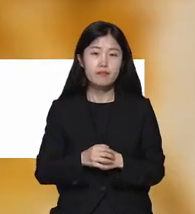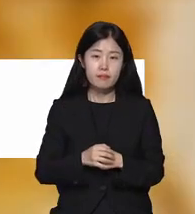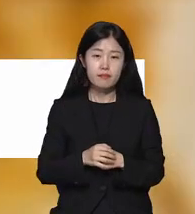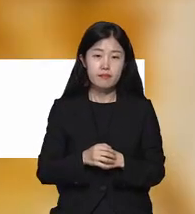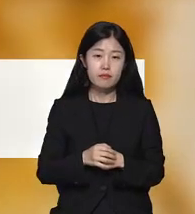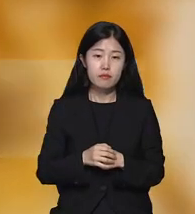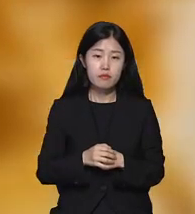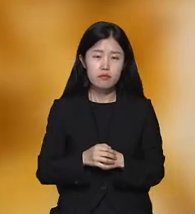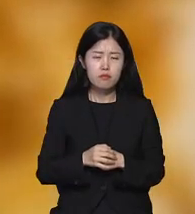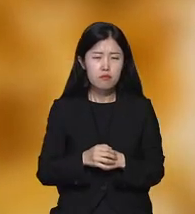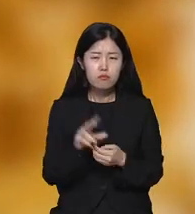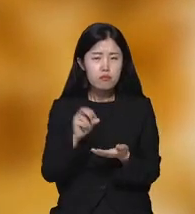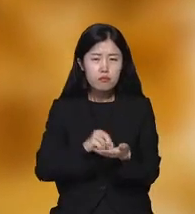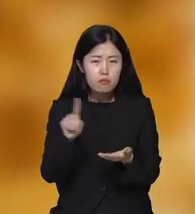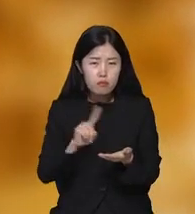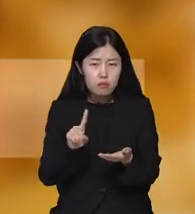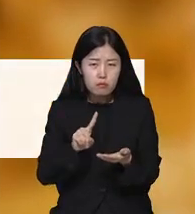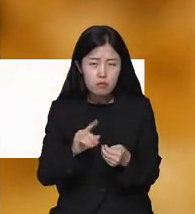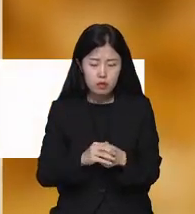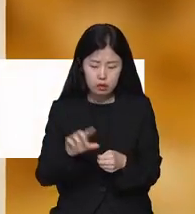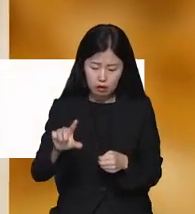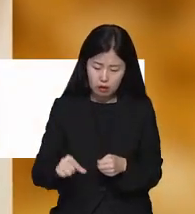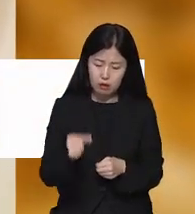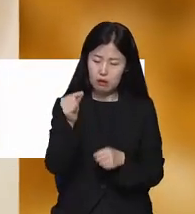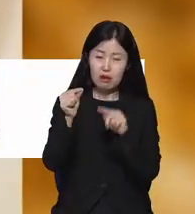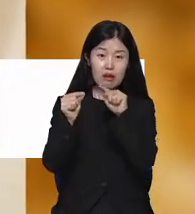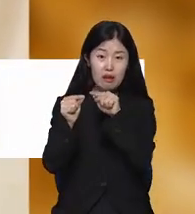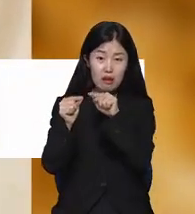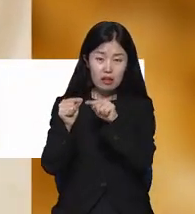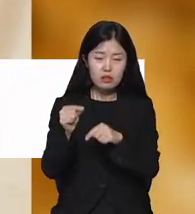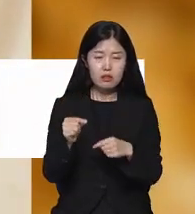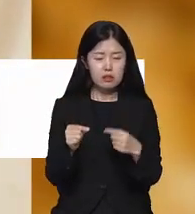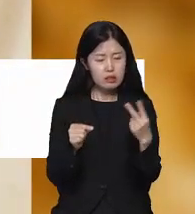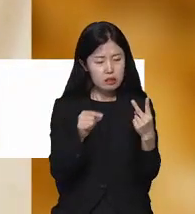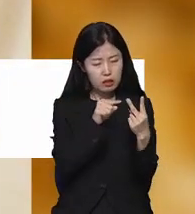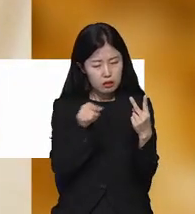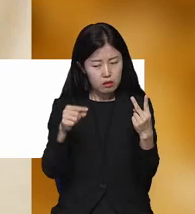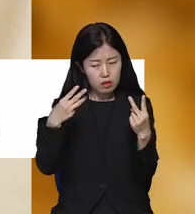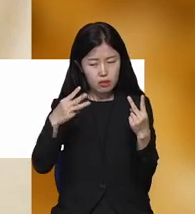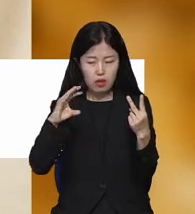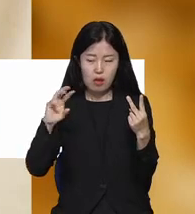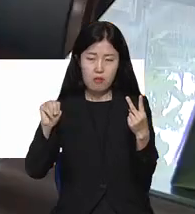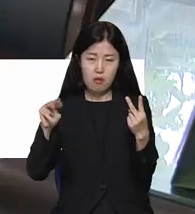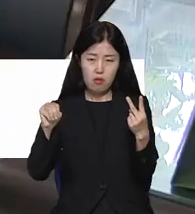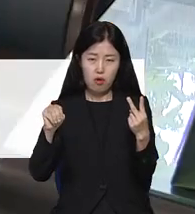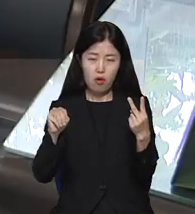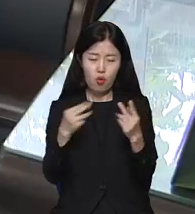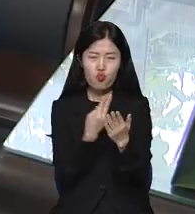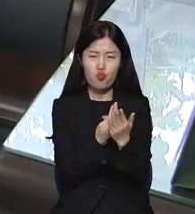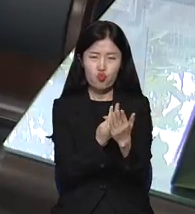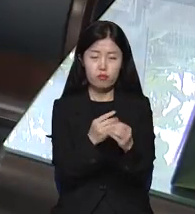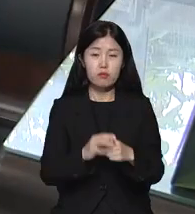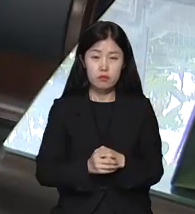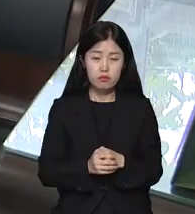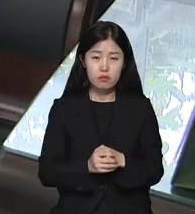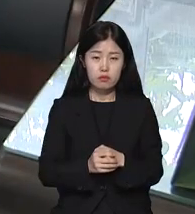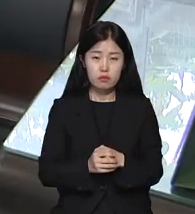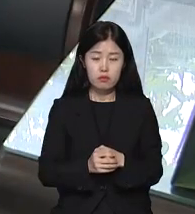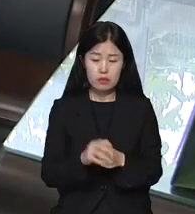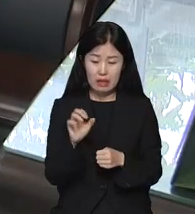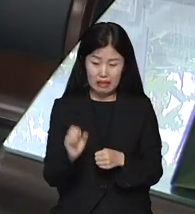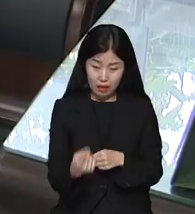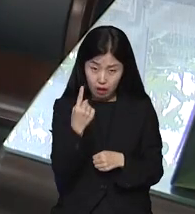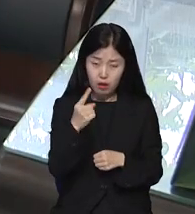입었는데 음식 안에 들어있던 2에서 3cm 정도의 두꺼운 유리조각 때문이었습니다이 과정에서 a씨는 식당 측이